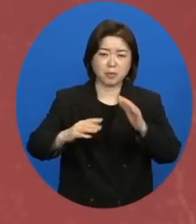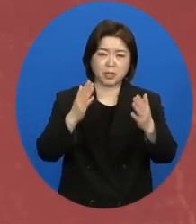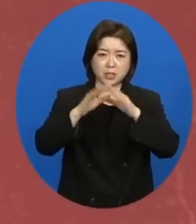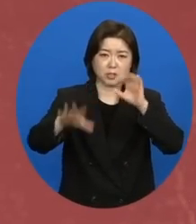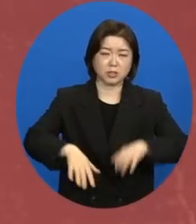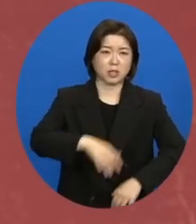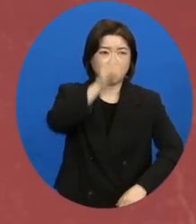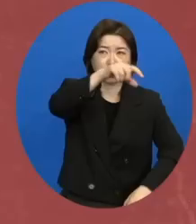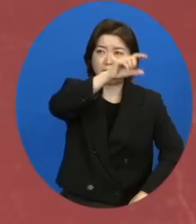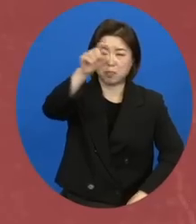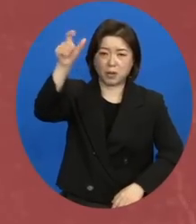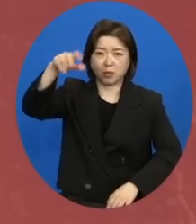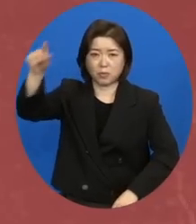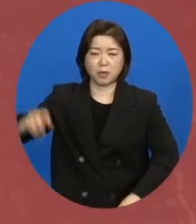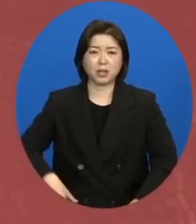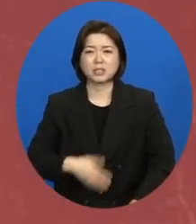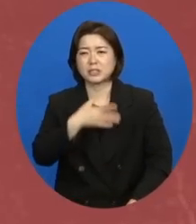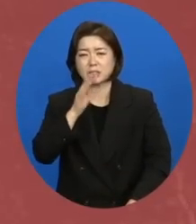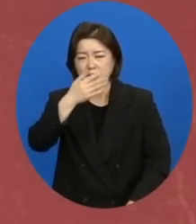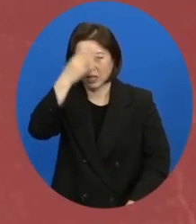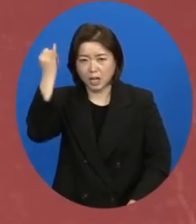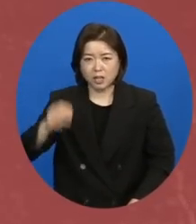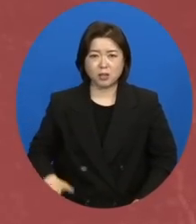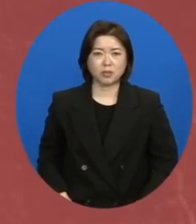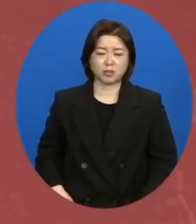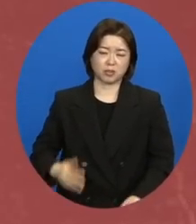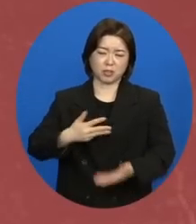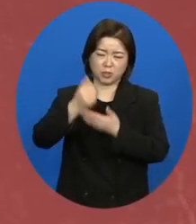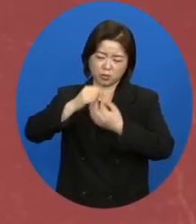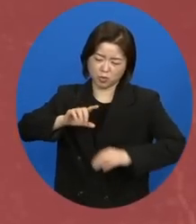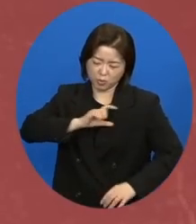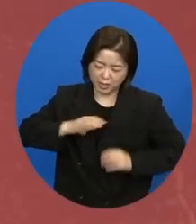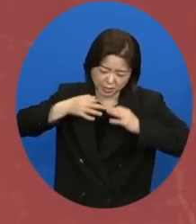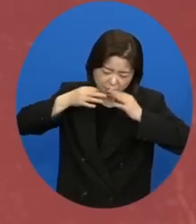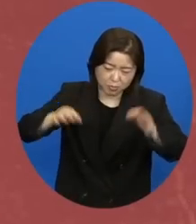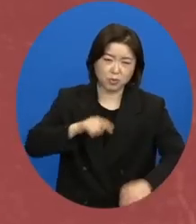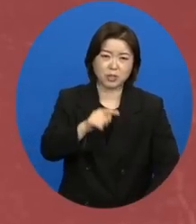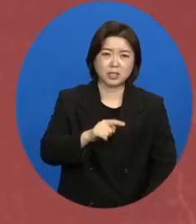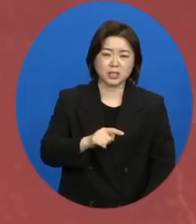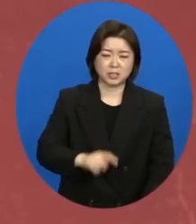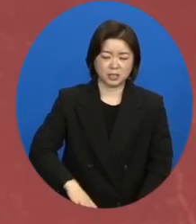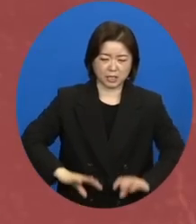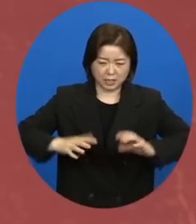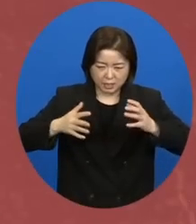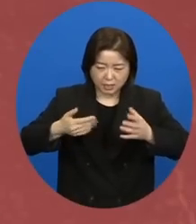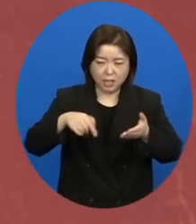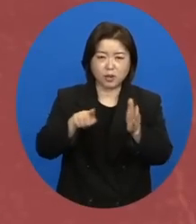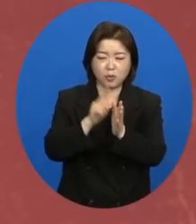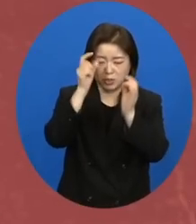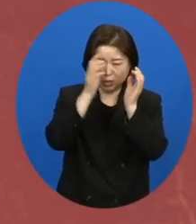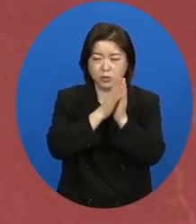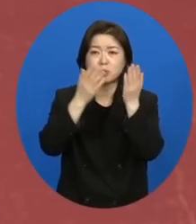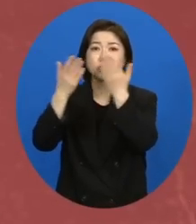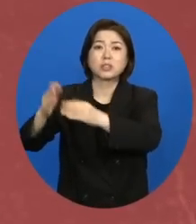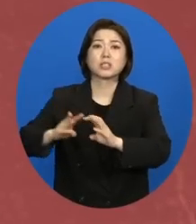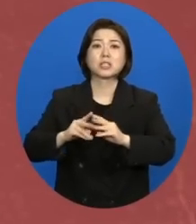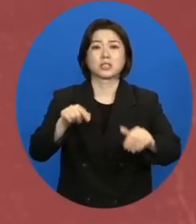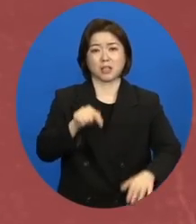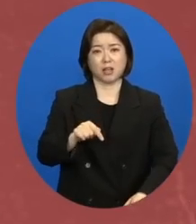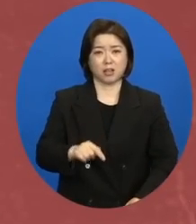십자가를 걸어놓고 늙은 할머니들이 여호와 이름을 부르면서 이 땅에 구국기도를 하는 땅이라고요.